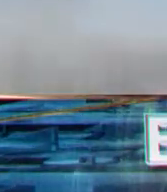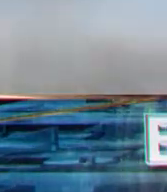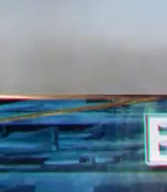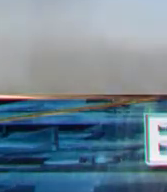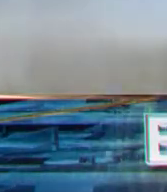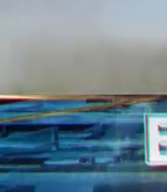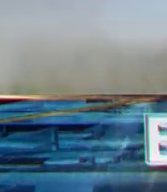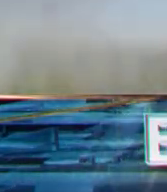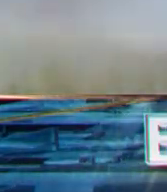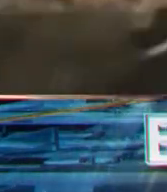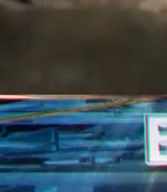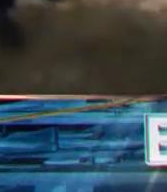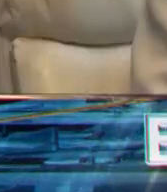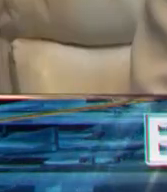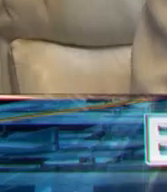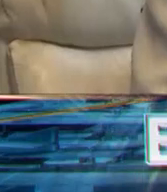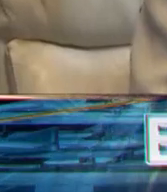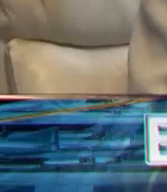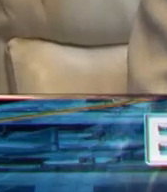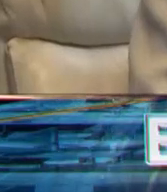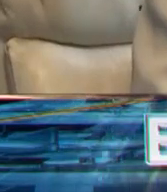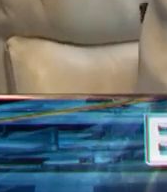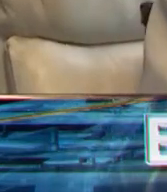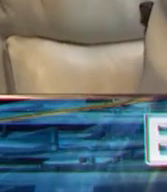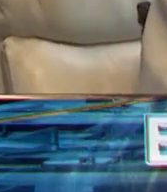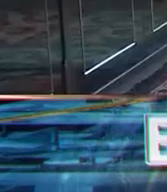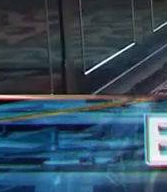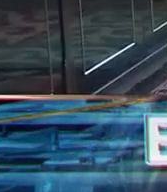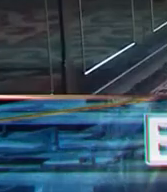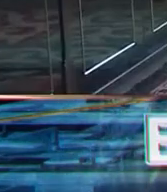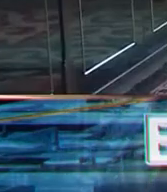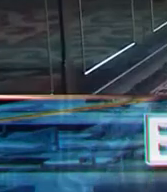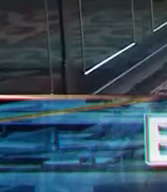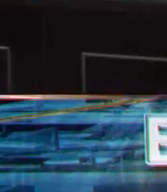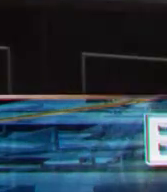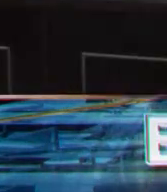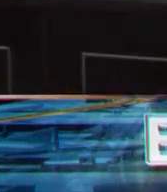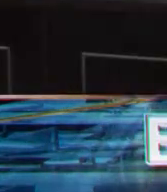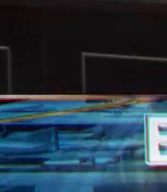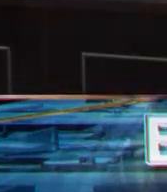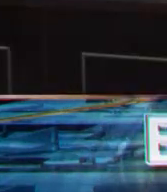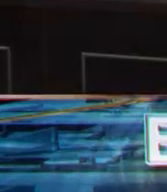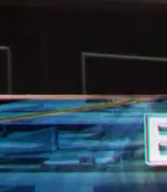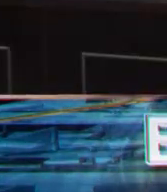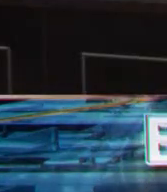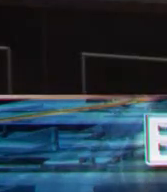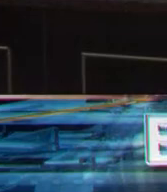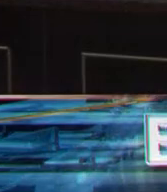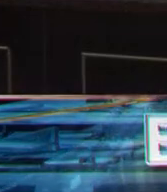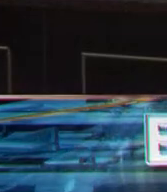барады. Биыл ұлы жеңістің 75 жылдығын облыста 68 ардагер атап өтпек. Соғыс деген